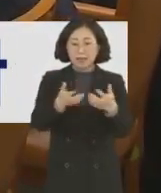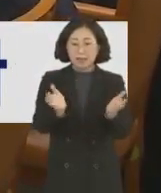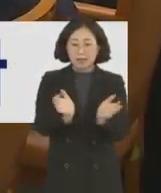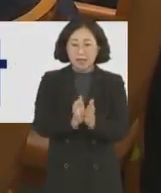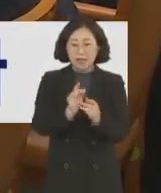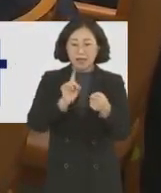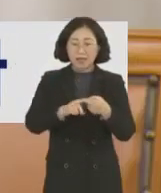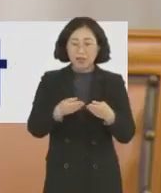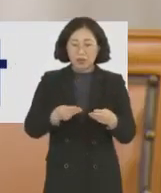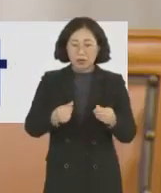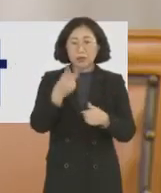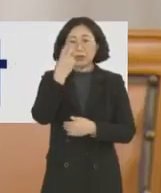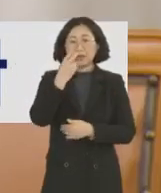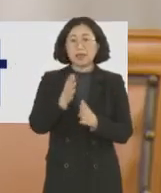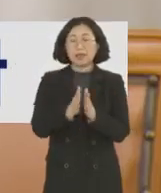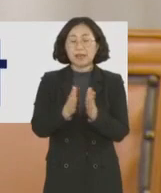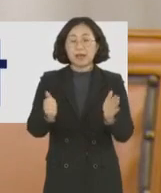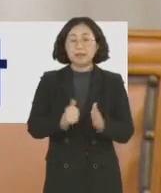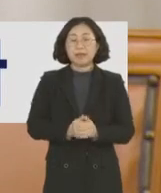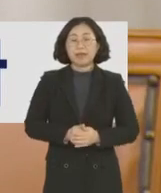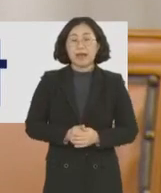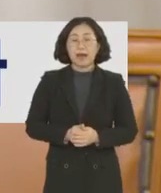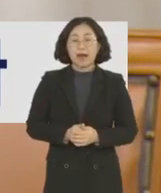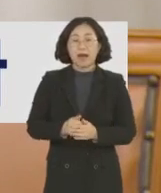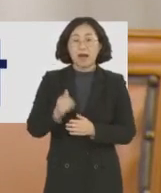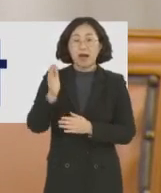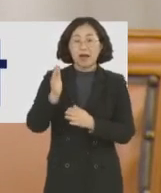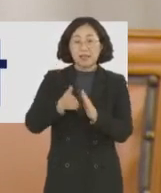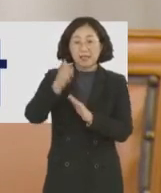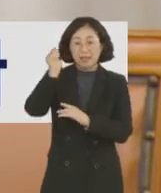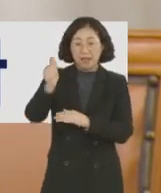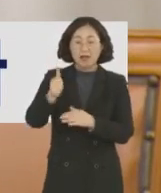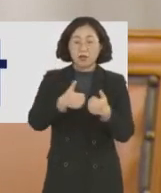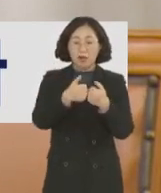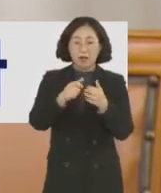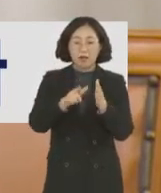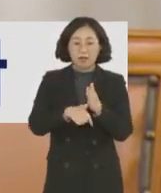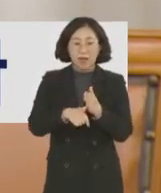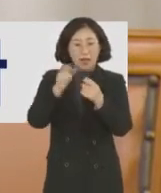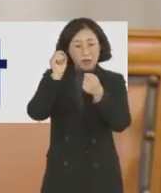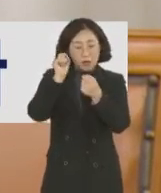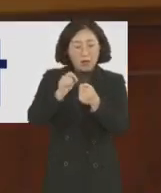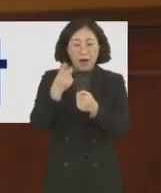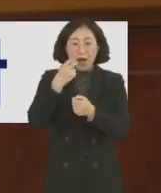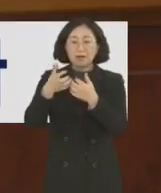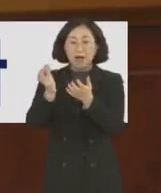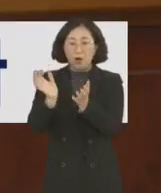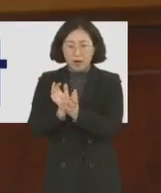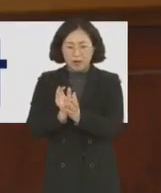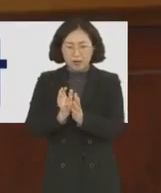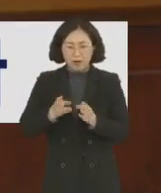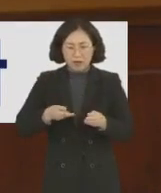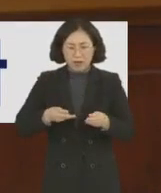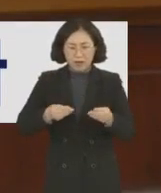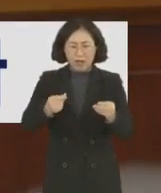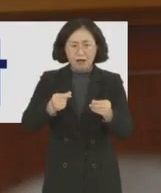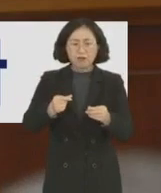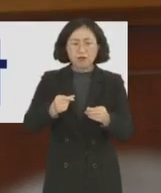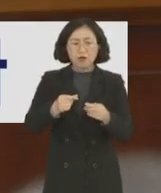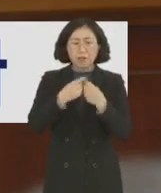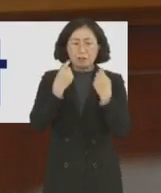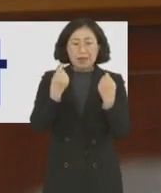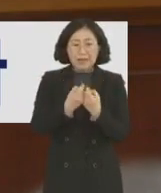전수조사를 벌입니다 이정우 시장은 확대간부회의에서 조만간 감사원에서 대대적으로 전국